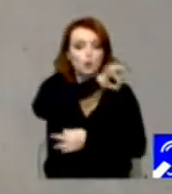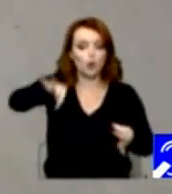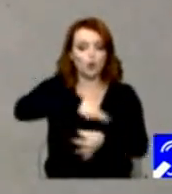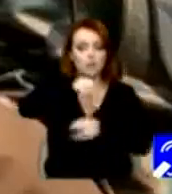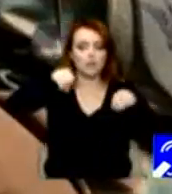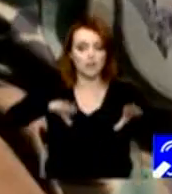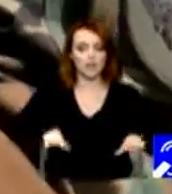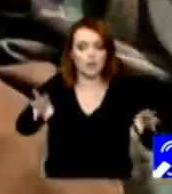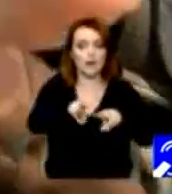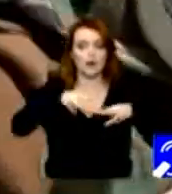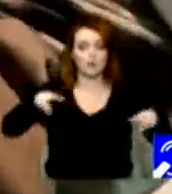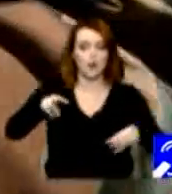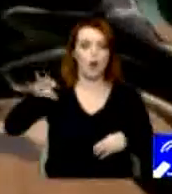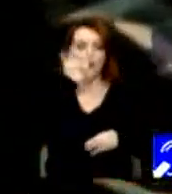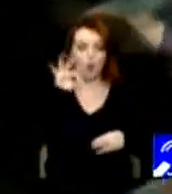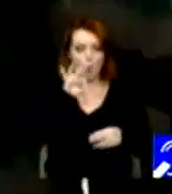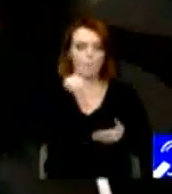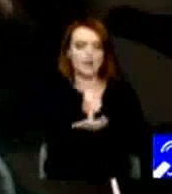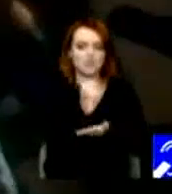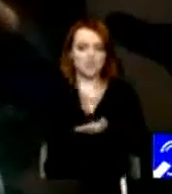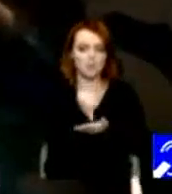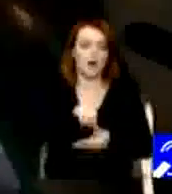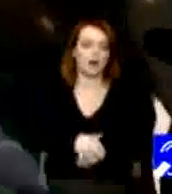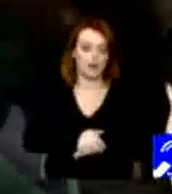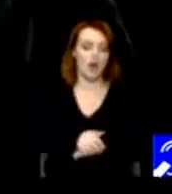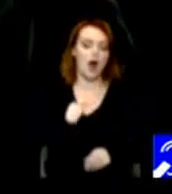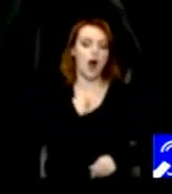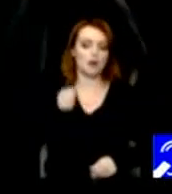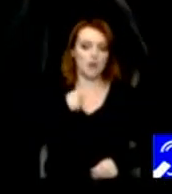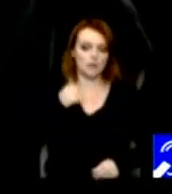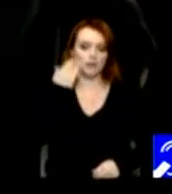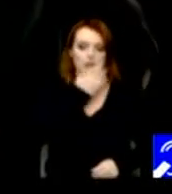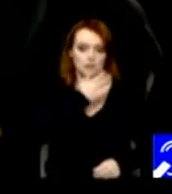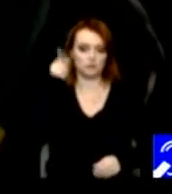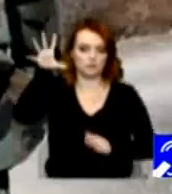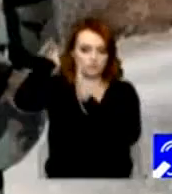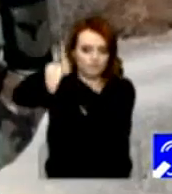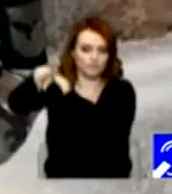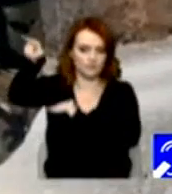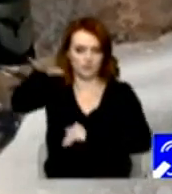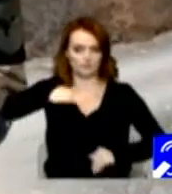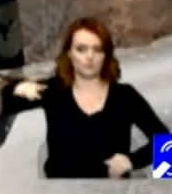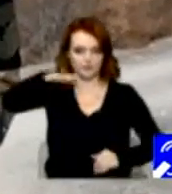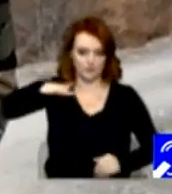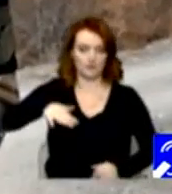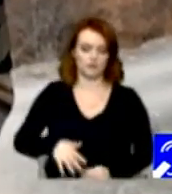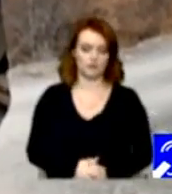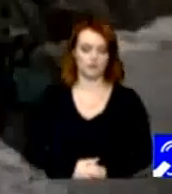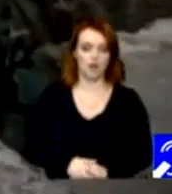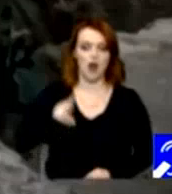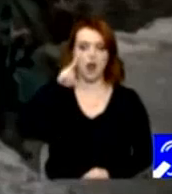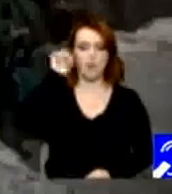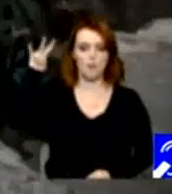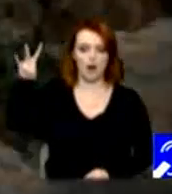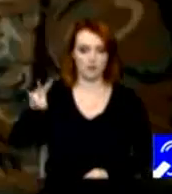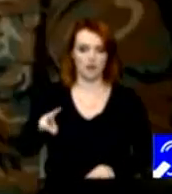hotărîrii Parlamentului cu privire la participarea contingentului armatei naționale în cadrul forței interimare a Națiunilor Unite în Liban